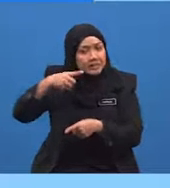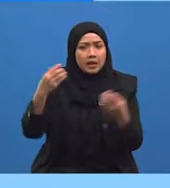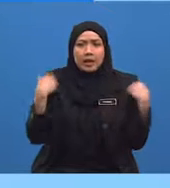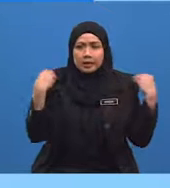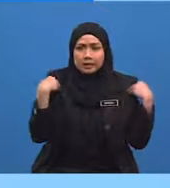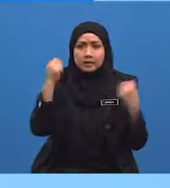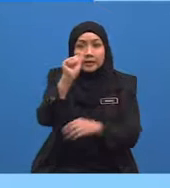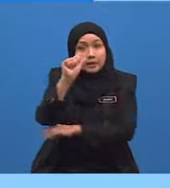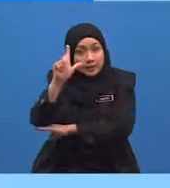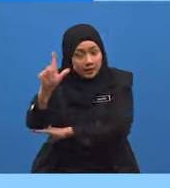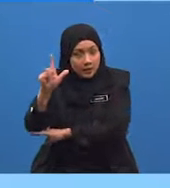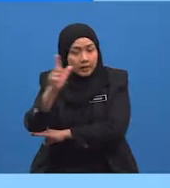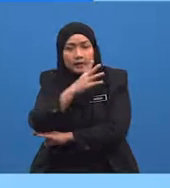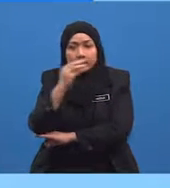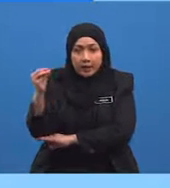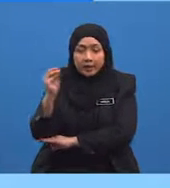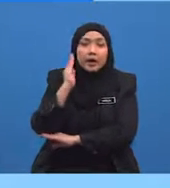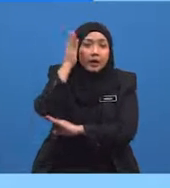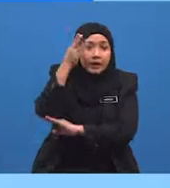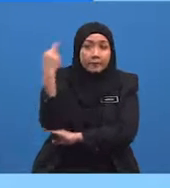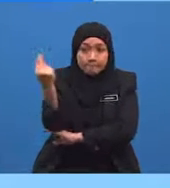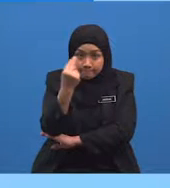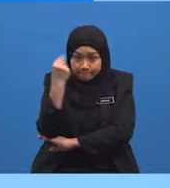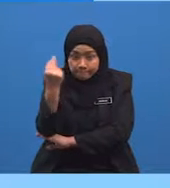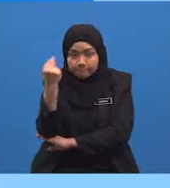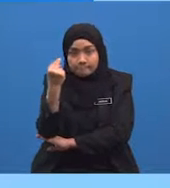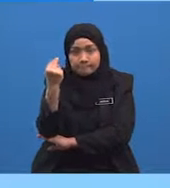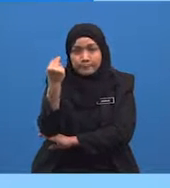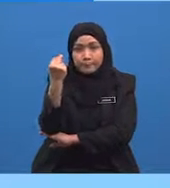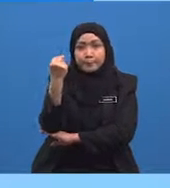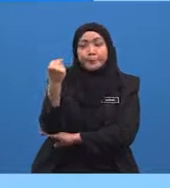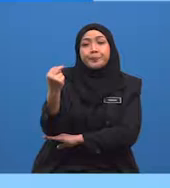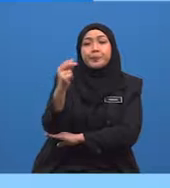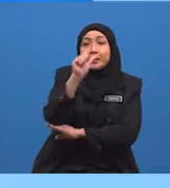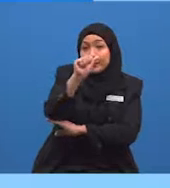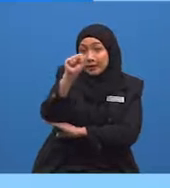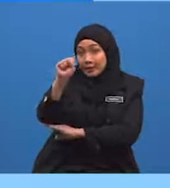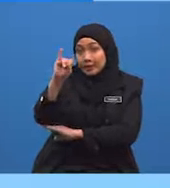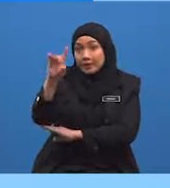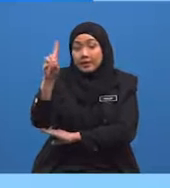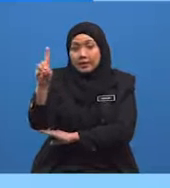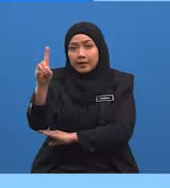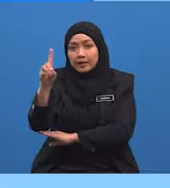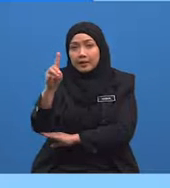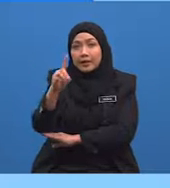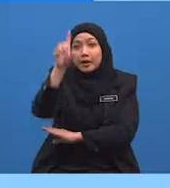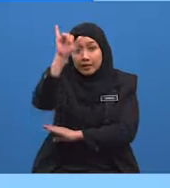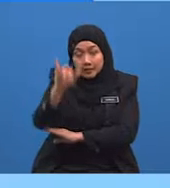bersifat alkali tadi akan menetralkan asid yang dihasilkan oleh bakteria dalam